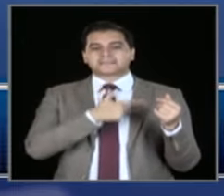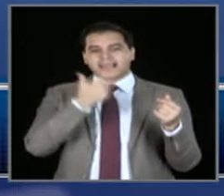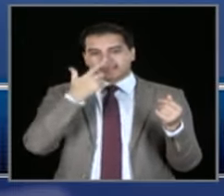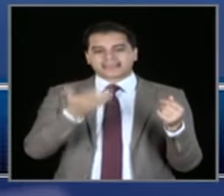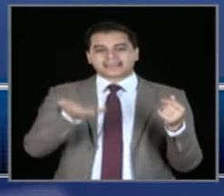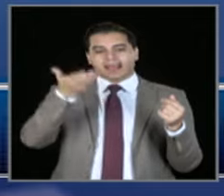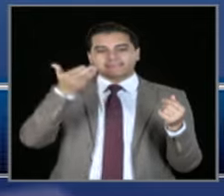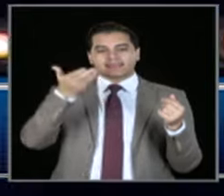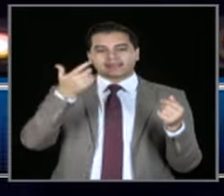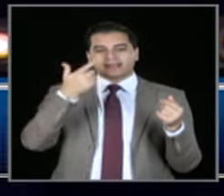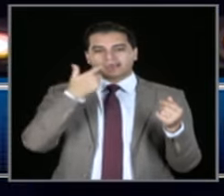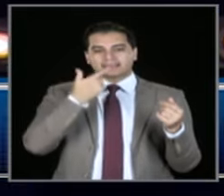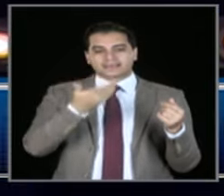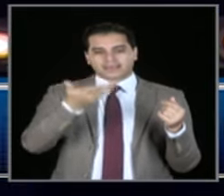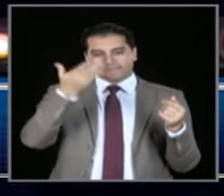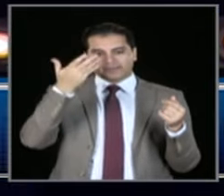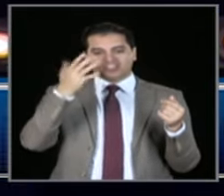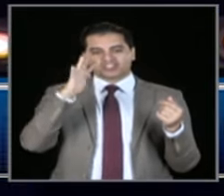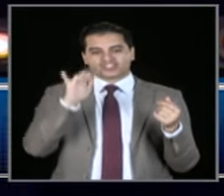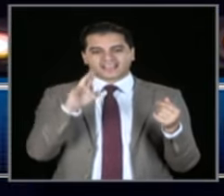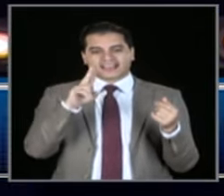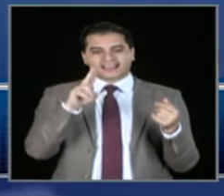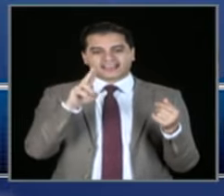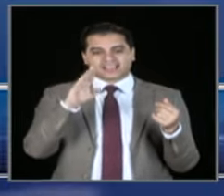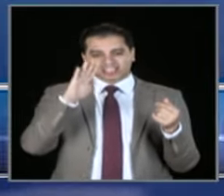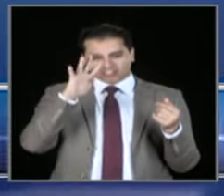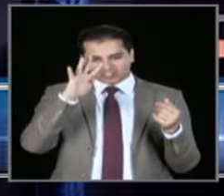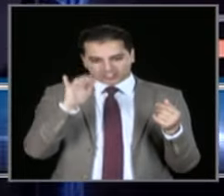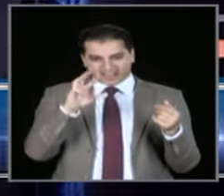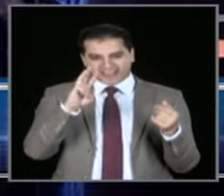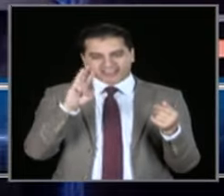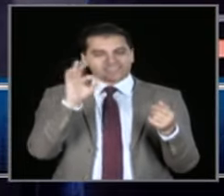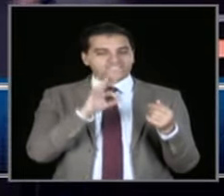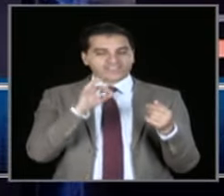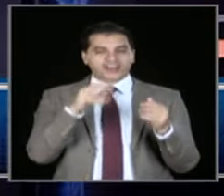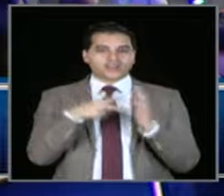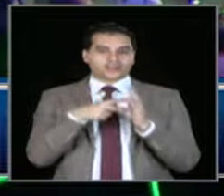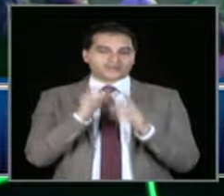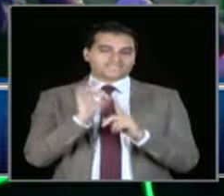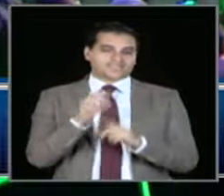شامية. إجابتك سوريا. سوريا الهدف الأول.